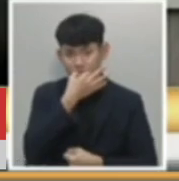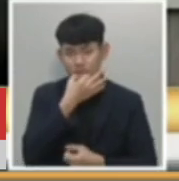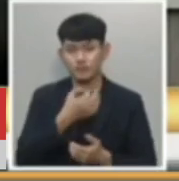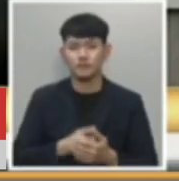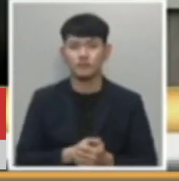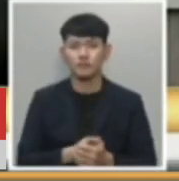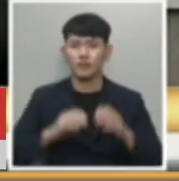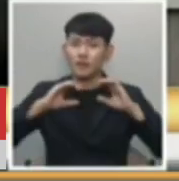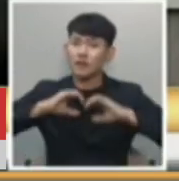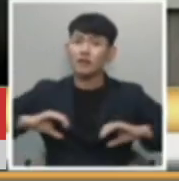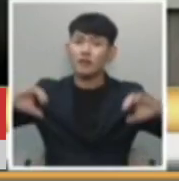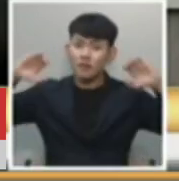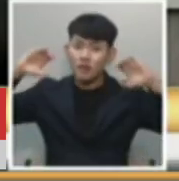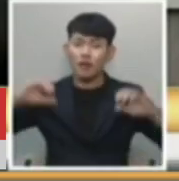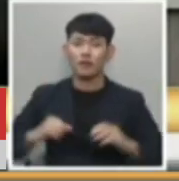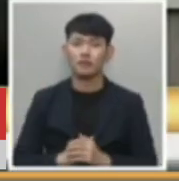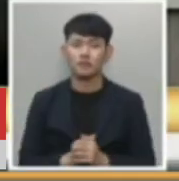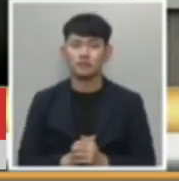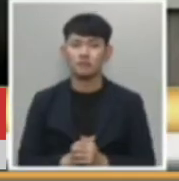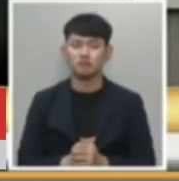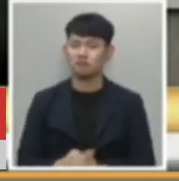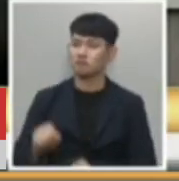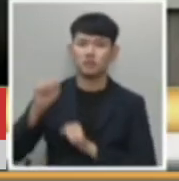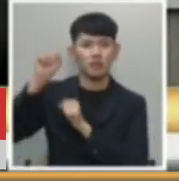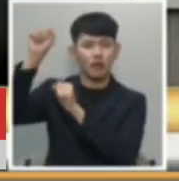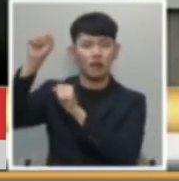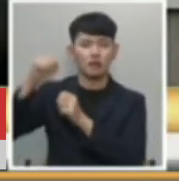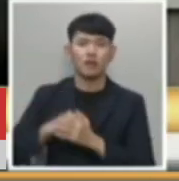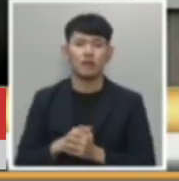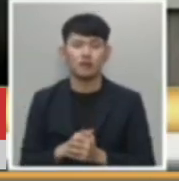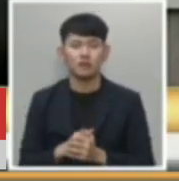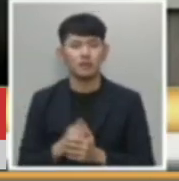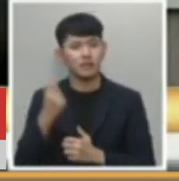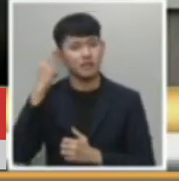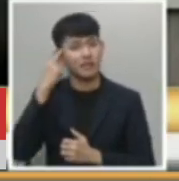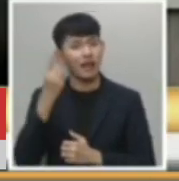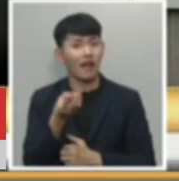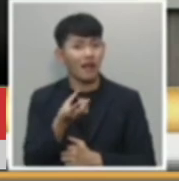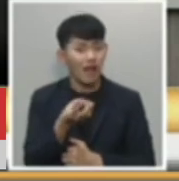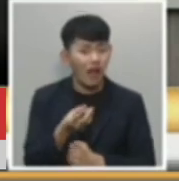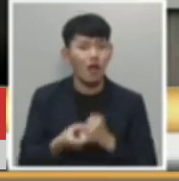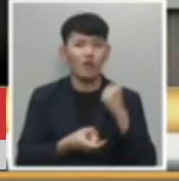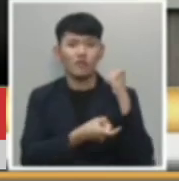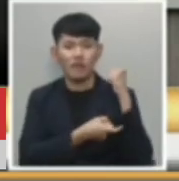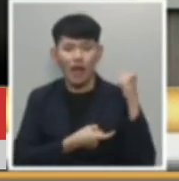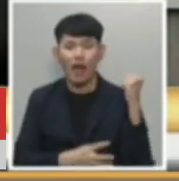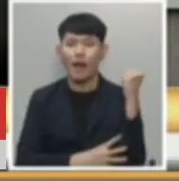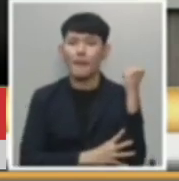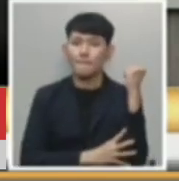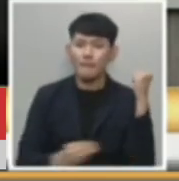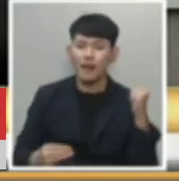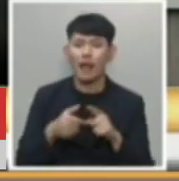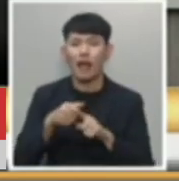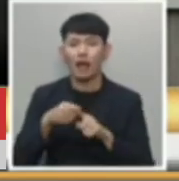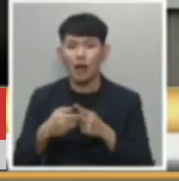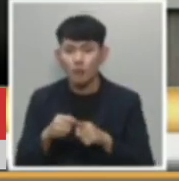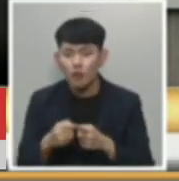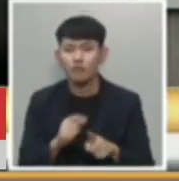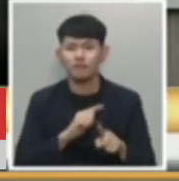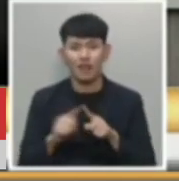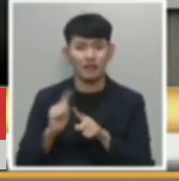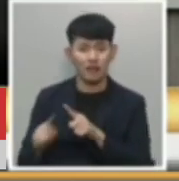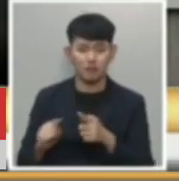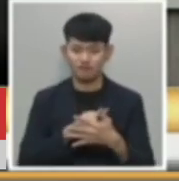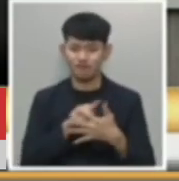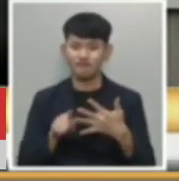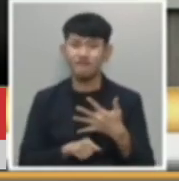รัฐบาลประกาศที่จะประกันปาล์มข้าวยางพารามันสำปะหลังและข้าวโพด5ชนิด